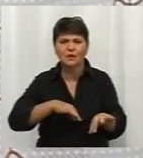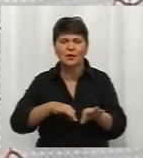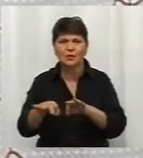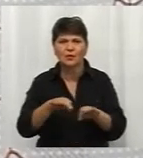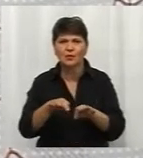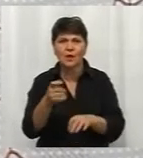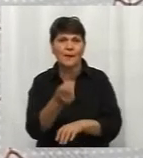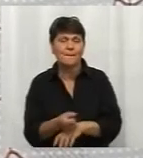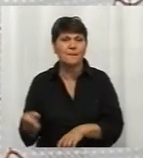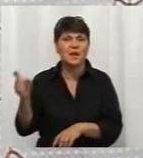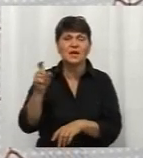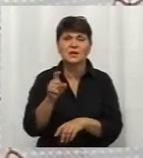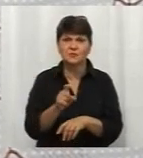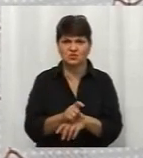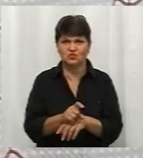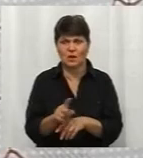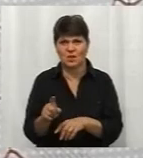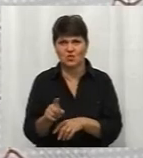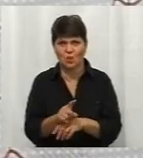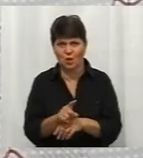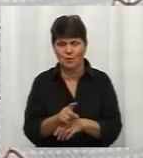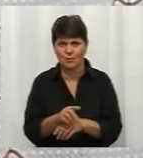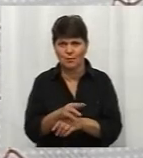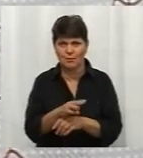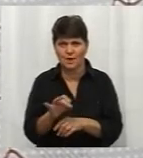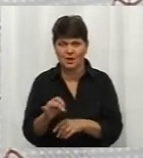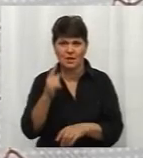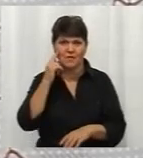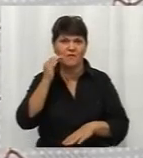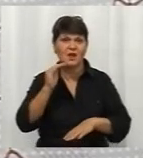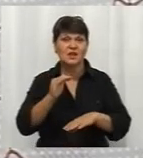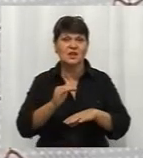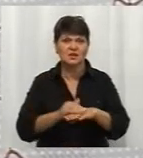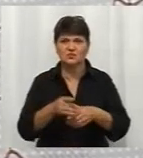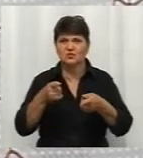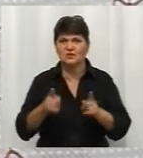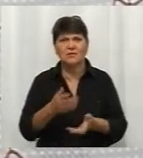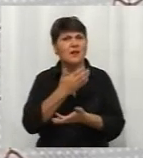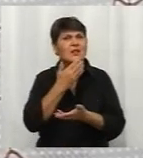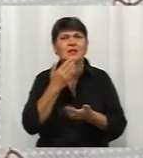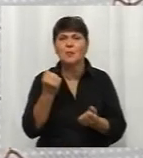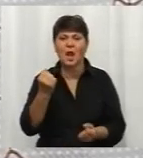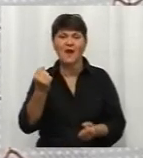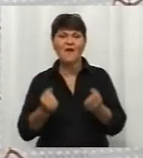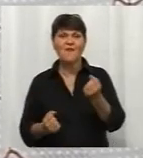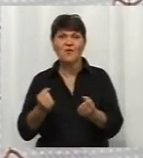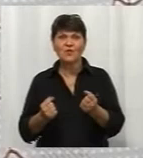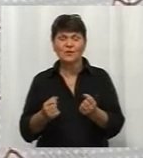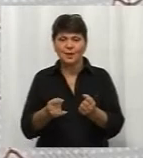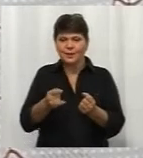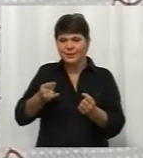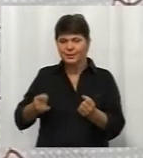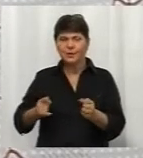значно перевищує всі допустимі норми. І фактично, реально немає куди водію від'їхати, щоб не